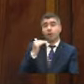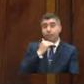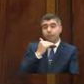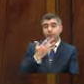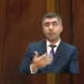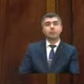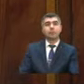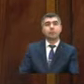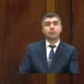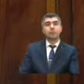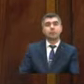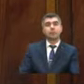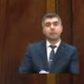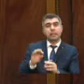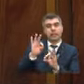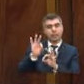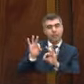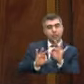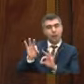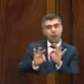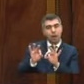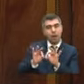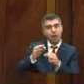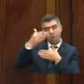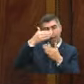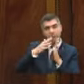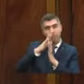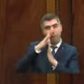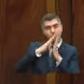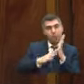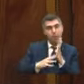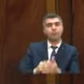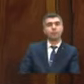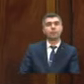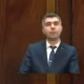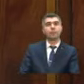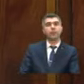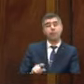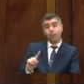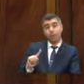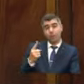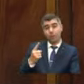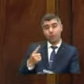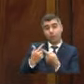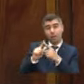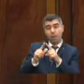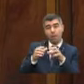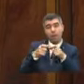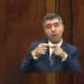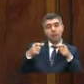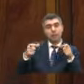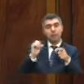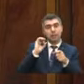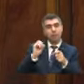تسريع تنفيذ الاستراتيجية الوطنية لمكافحة الفساد، وسنبدأ بتعزيز وتوسيع صلاحيات الهيئة الوطنية